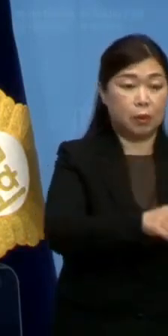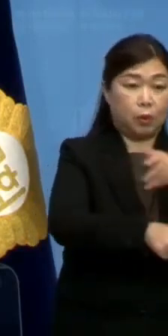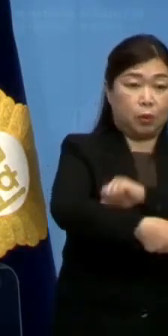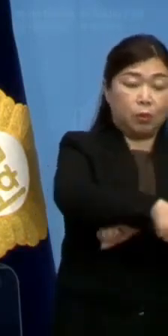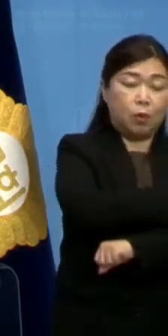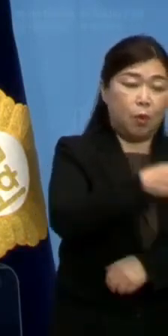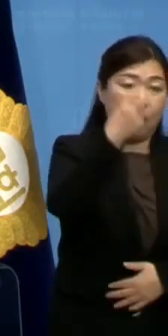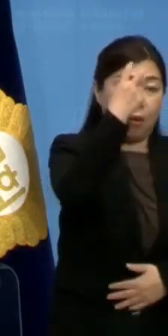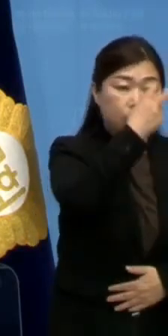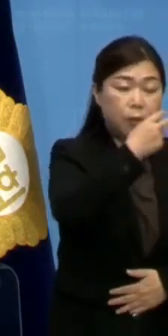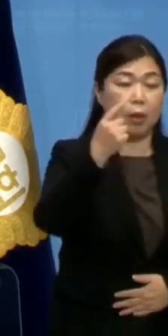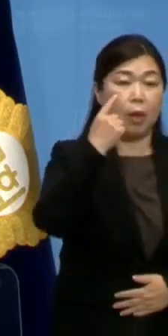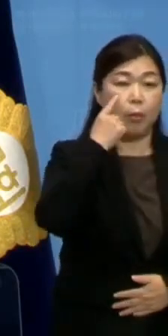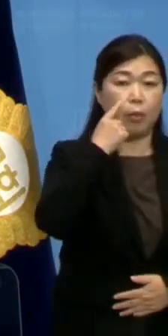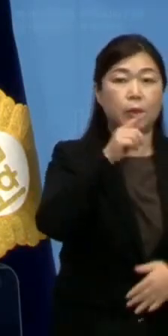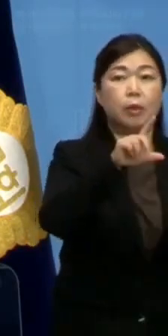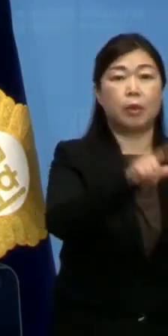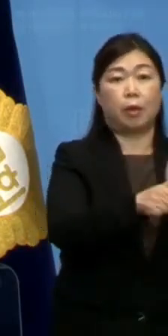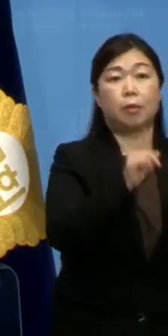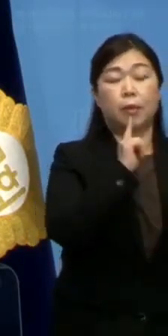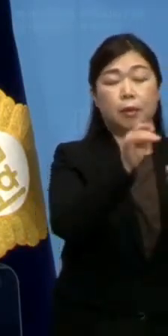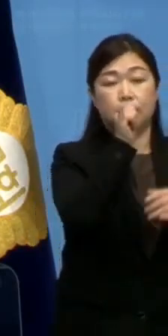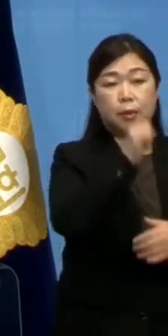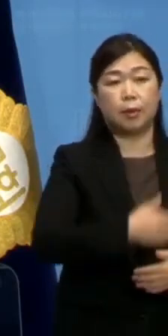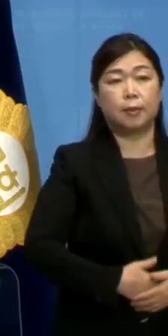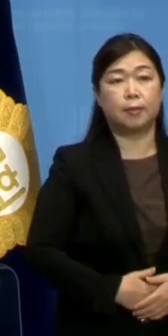적극적으로 검토할 시기라고 밝혔습니다.